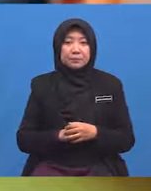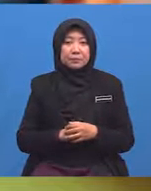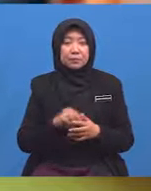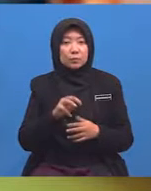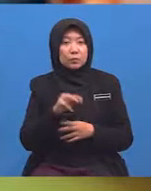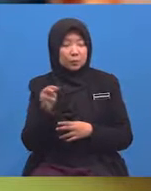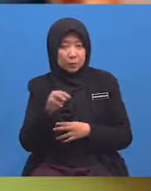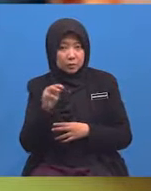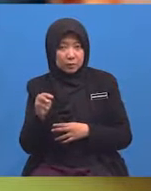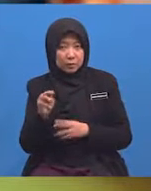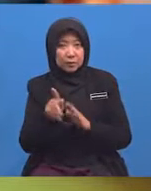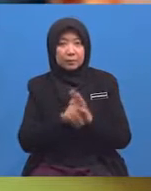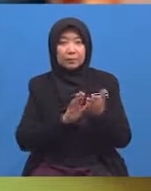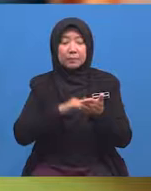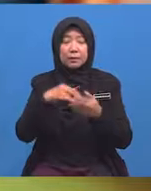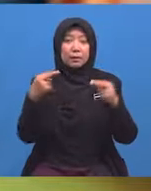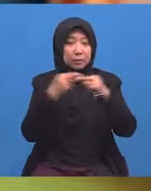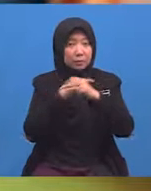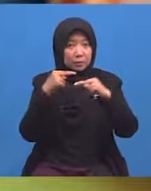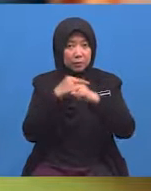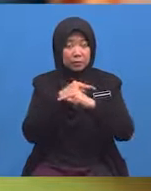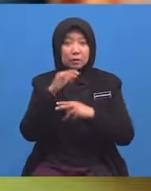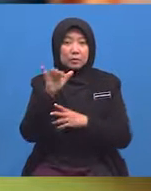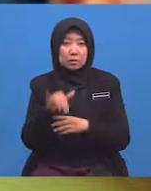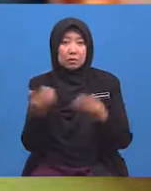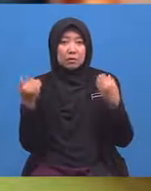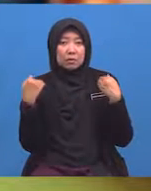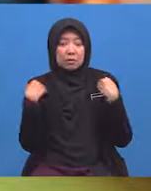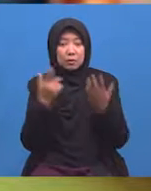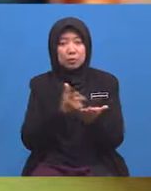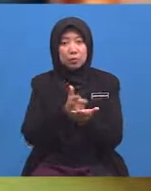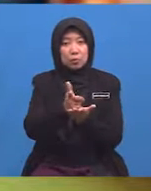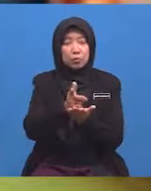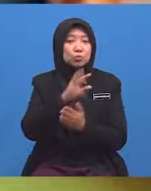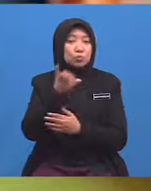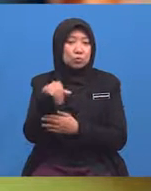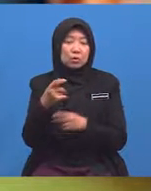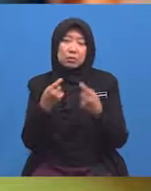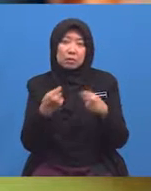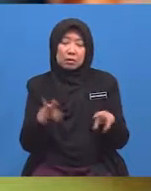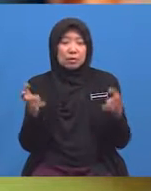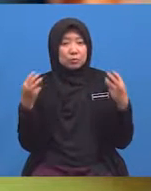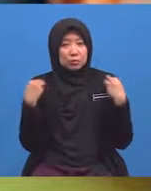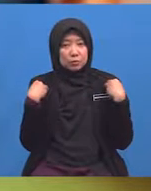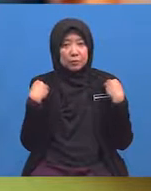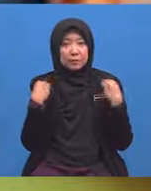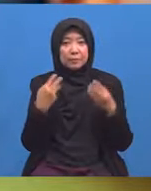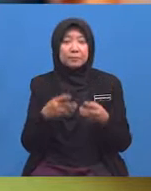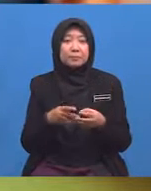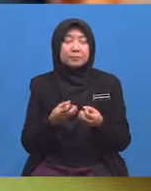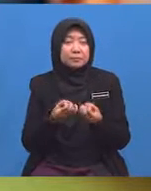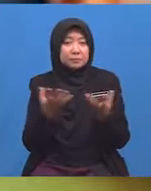Murid-murid, pembinaan lebuh raya yang mempunyai tol juga telah mewujudkan